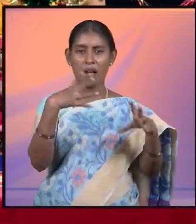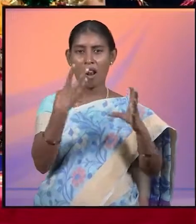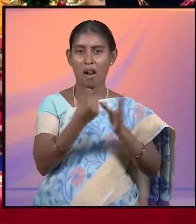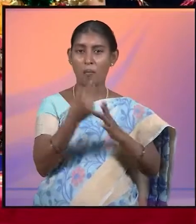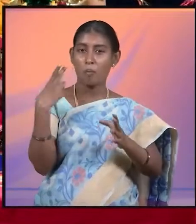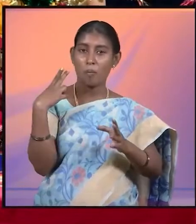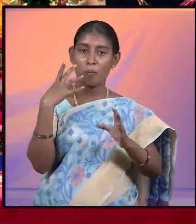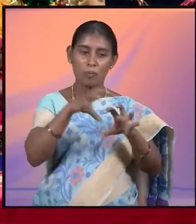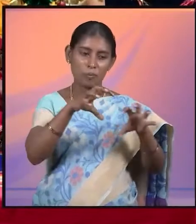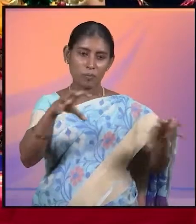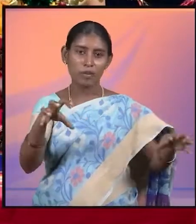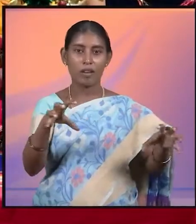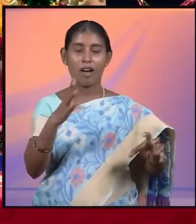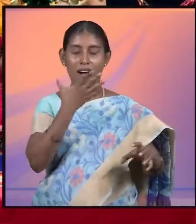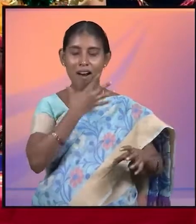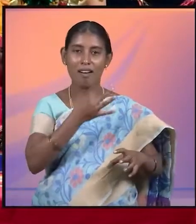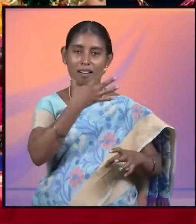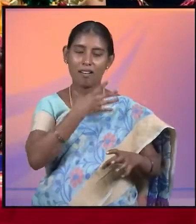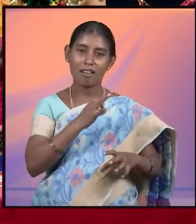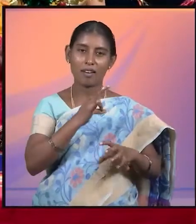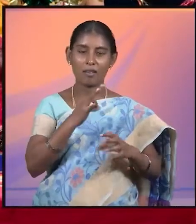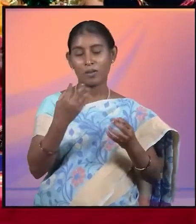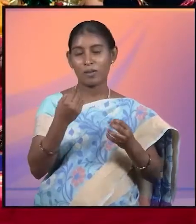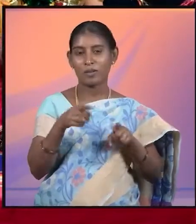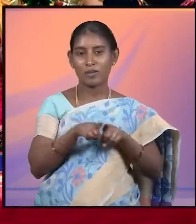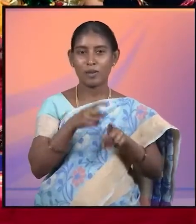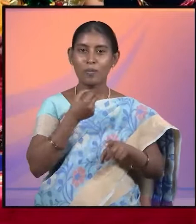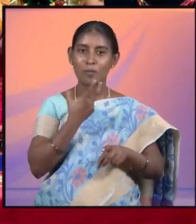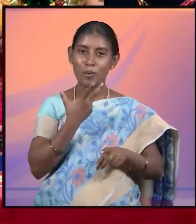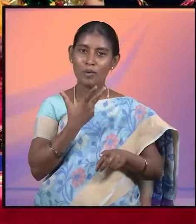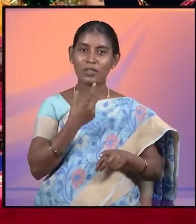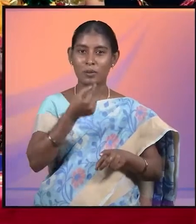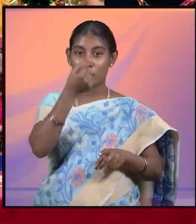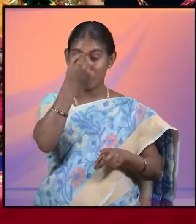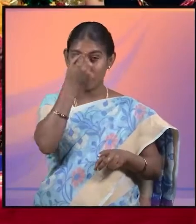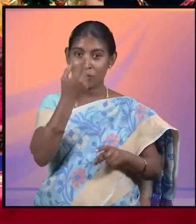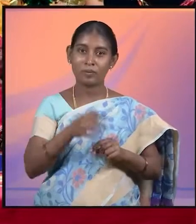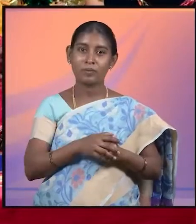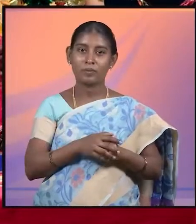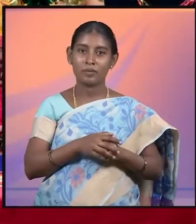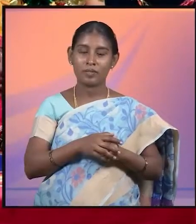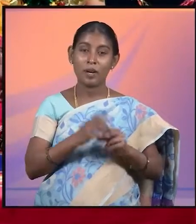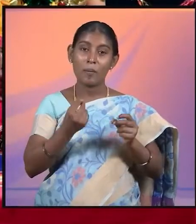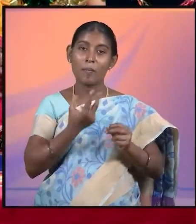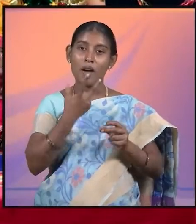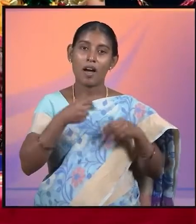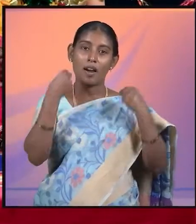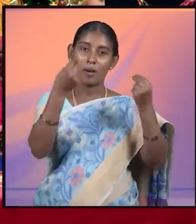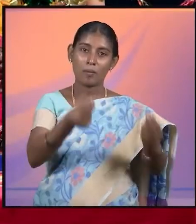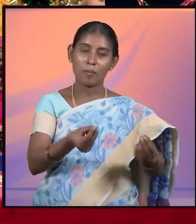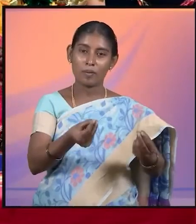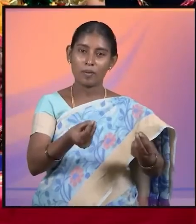கருவிங்க, அழகு அழகா பூ வச்சு பொட்டு வச்சு மாலை